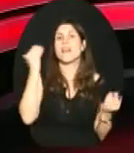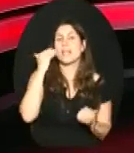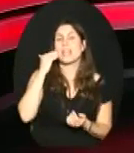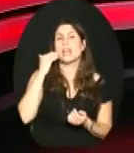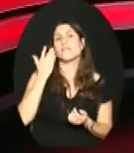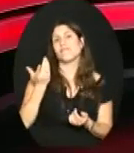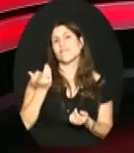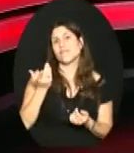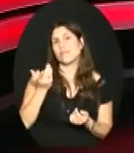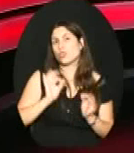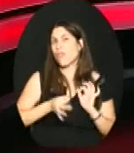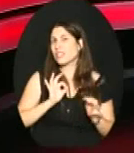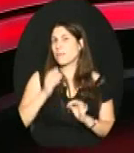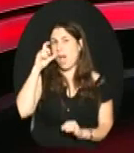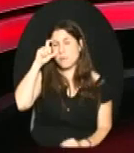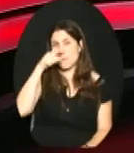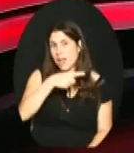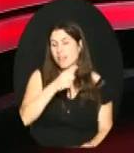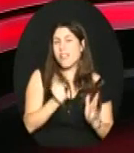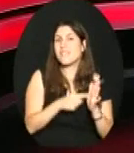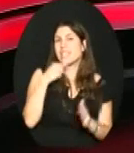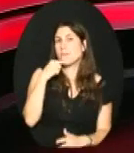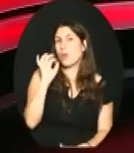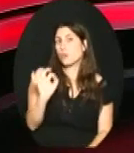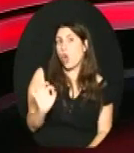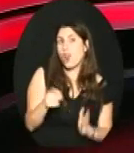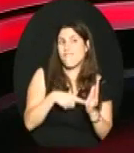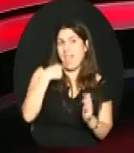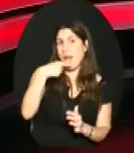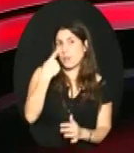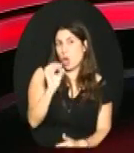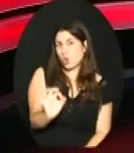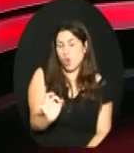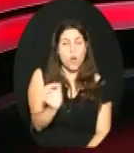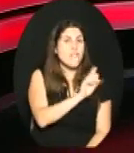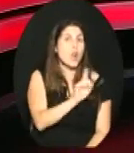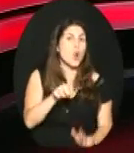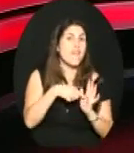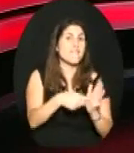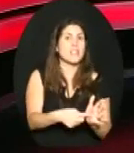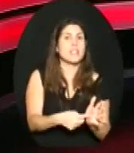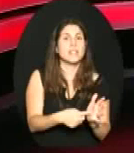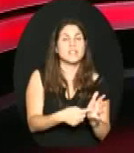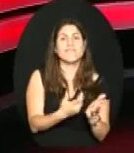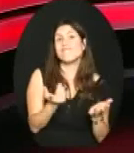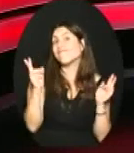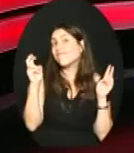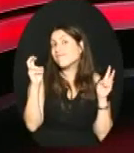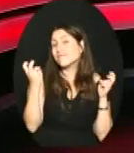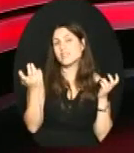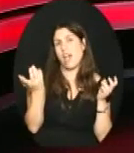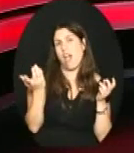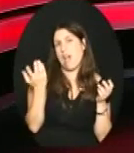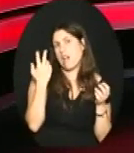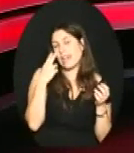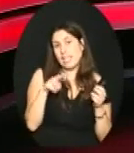שופטים את אבו מאזן על פי הדיבורים שלו, על פי האמירות שלו, ולא לפי, נקרא לזה, הפריזמה הישראלית.